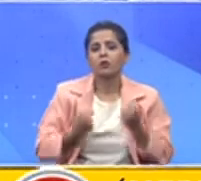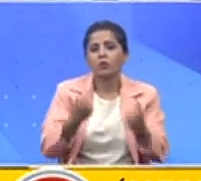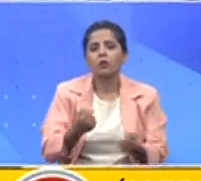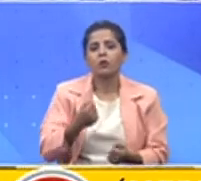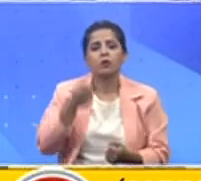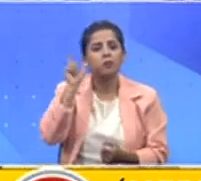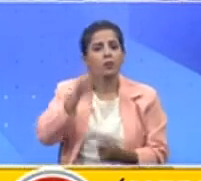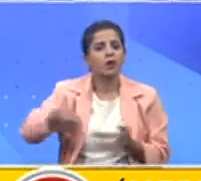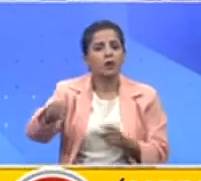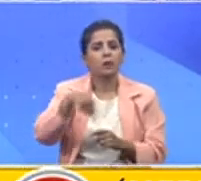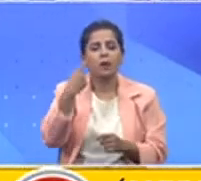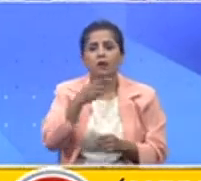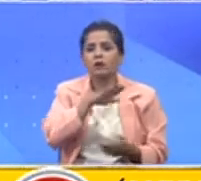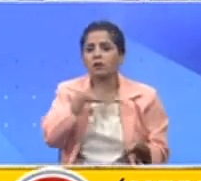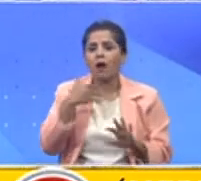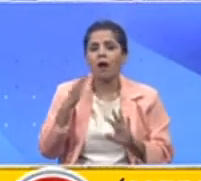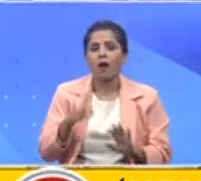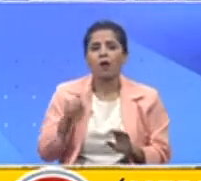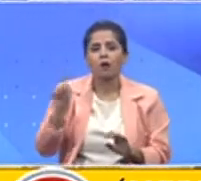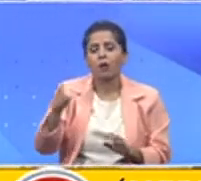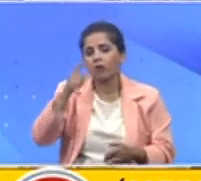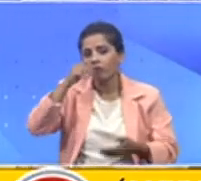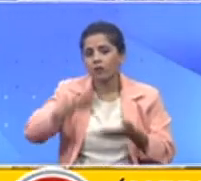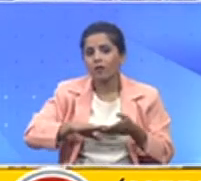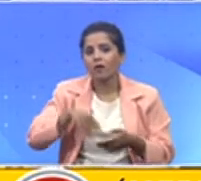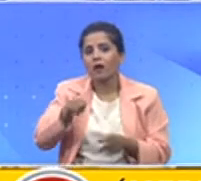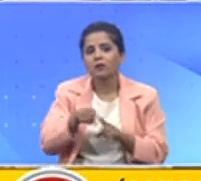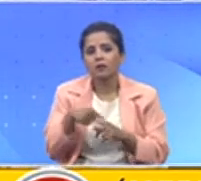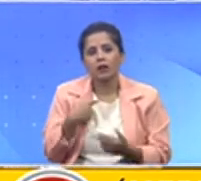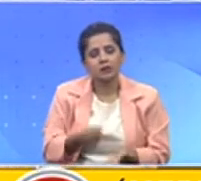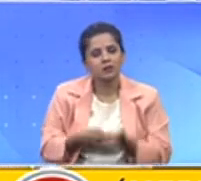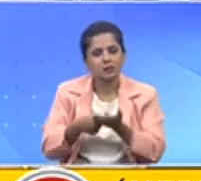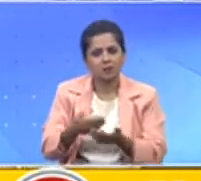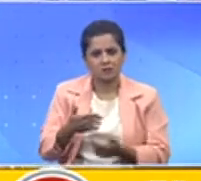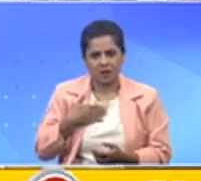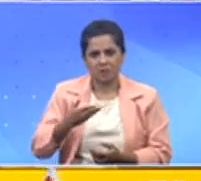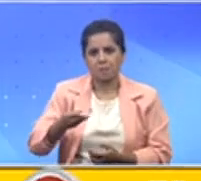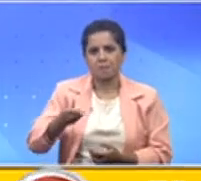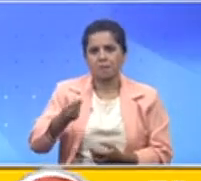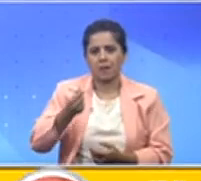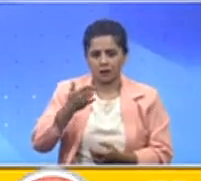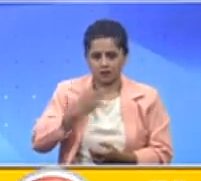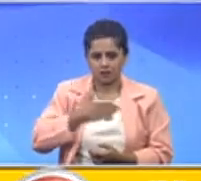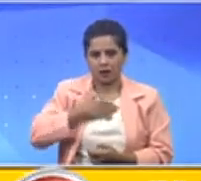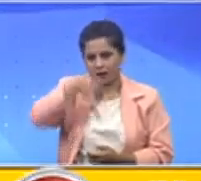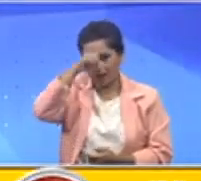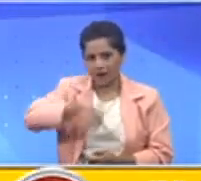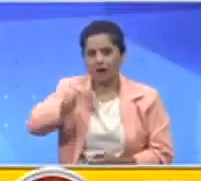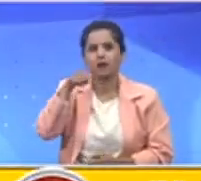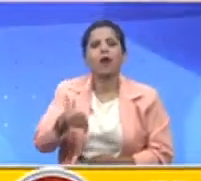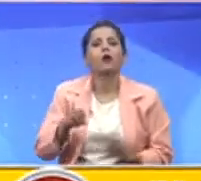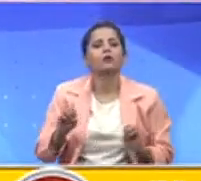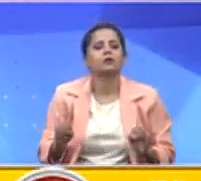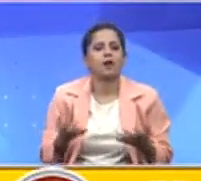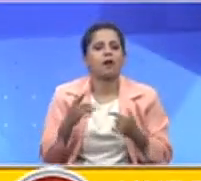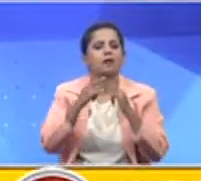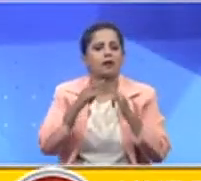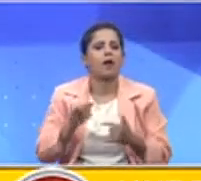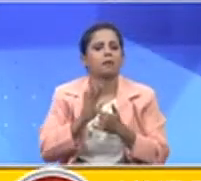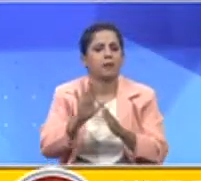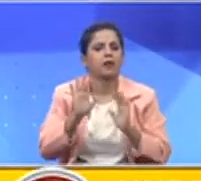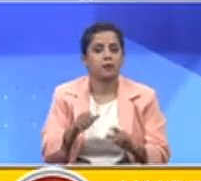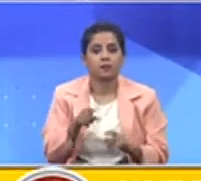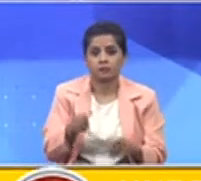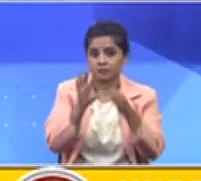विरांगनाओं को सनमान देने के लिए मेरी माटी मेरा देश अभ्यान शुरू होगा। इसके